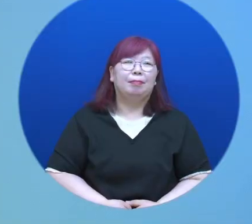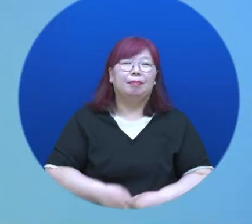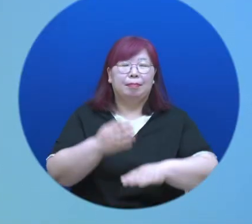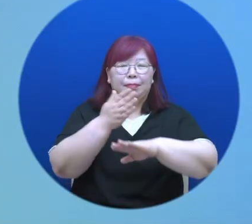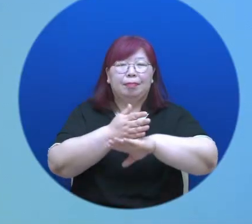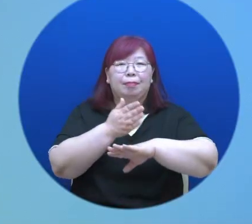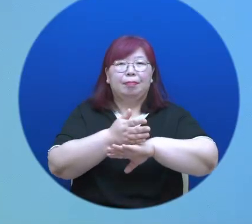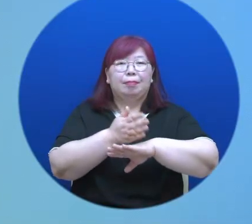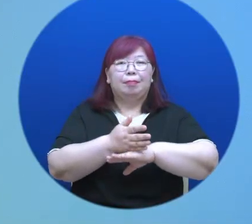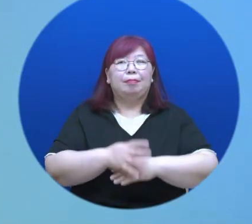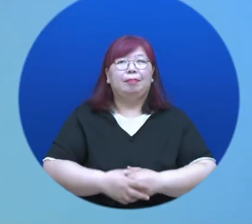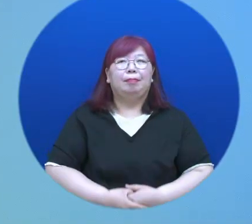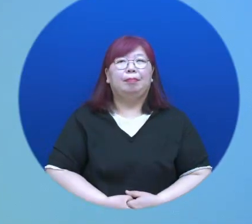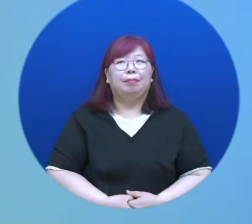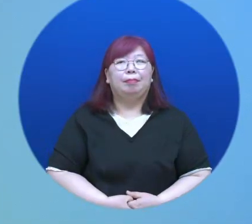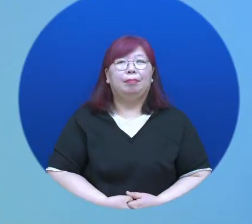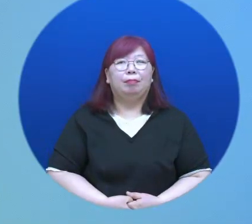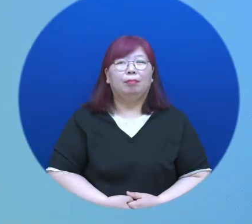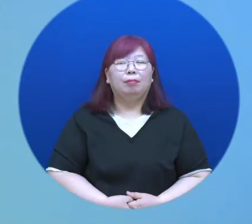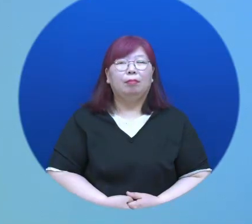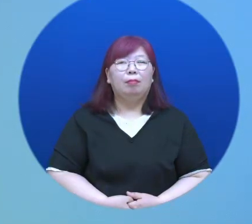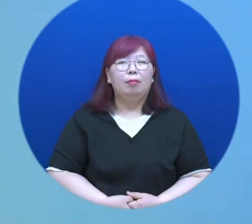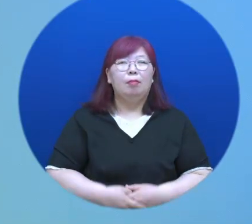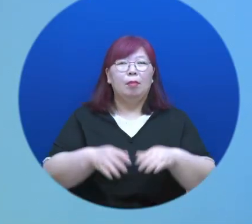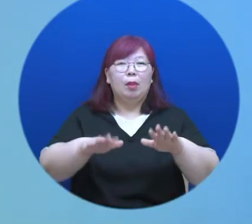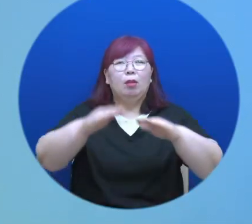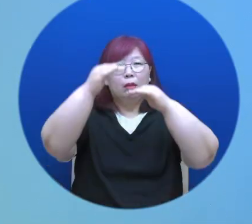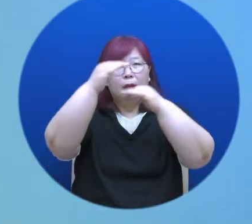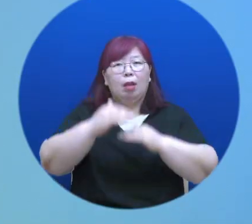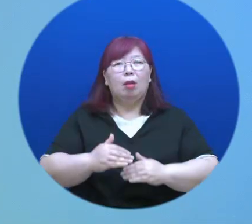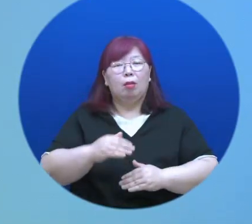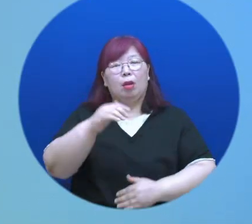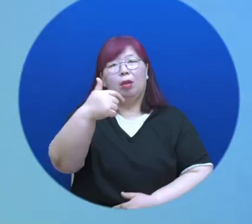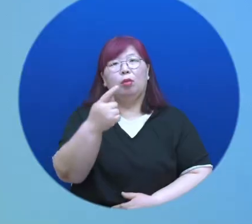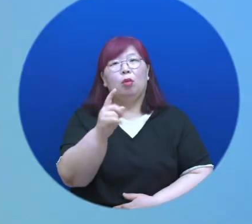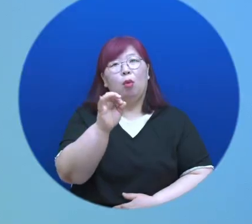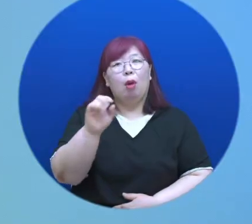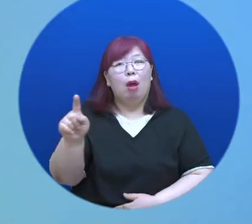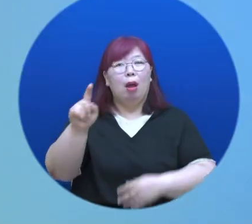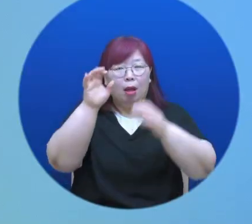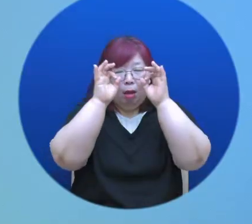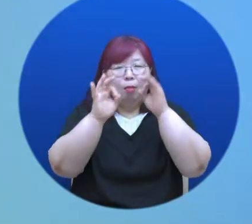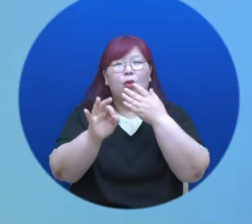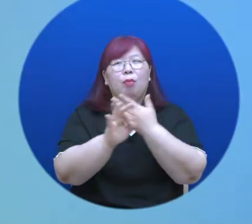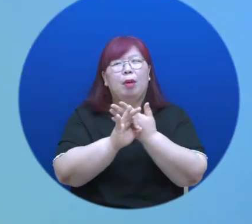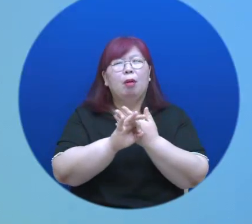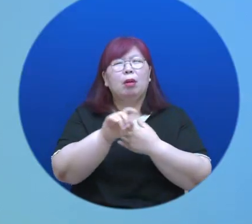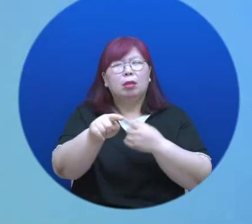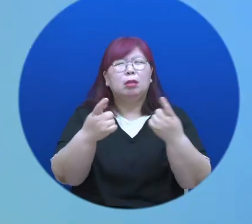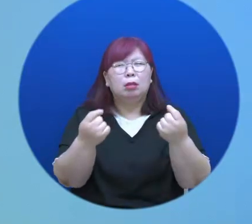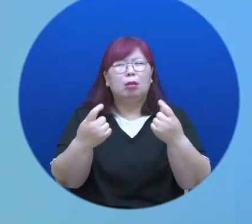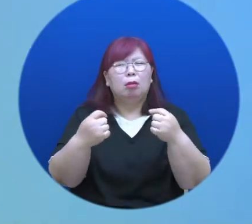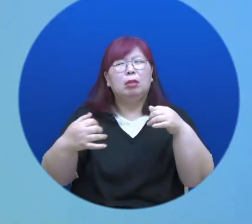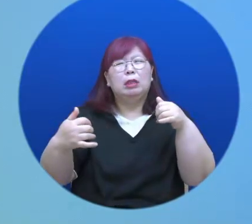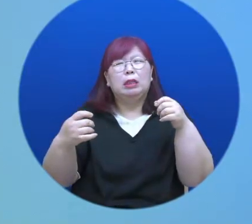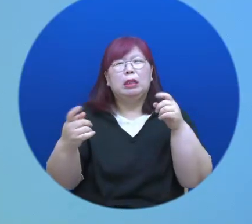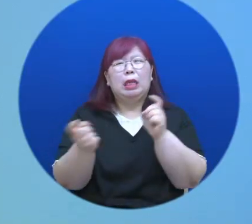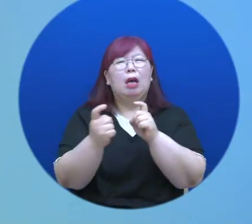감사합니다. 네, 오늘 본문에 노아를 보면 바로 그 싸움을 하고 있는